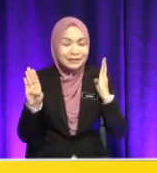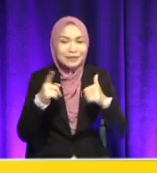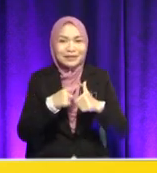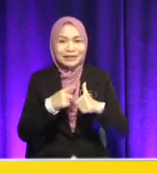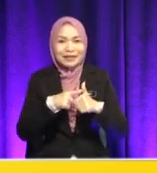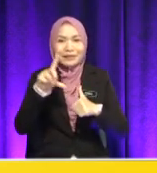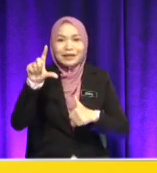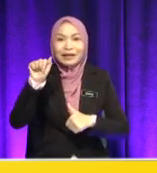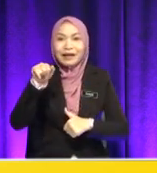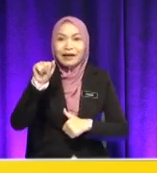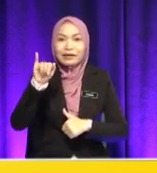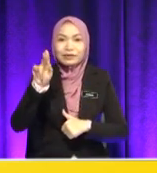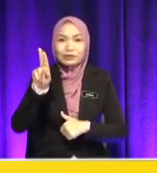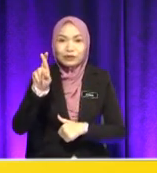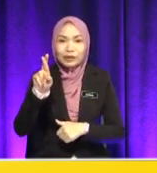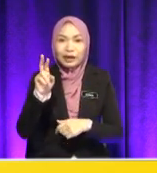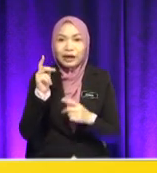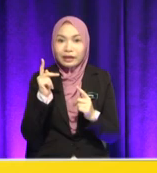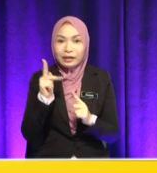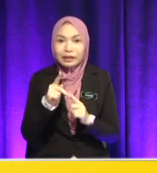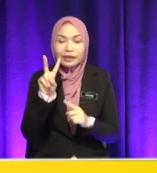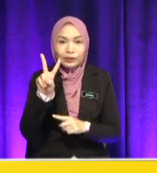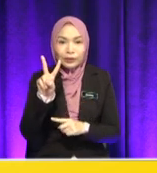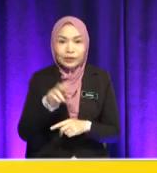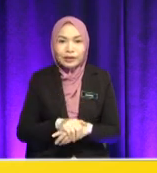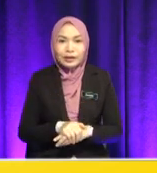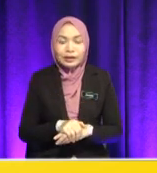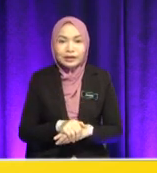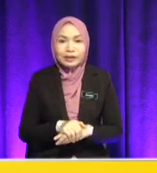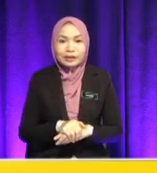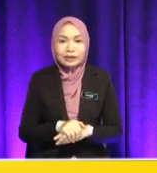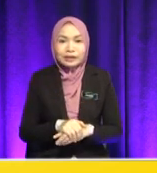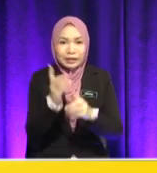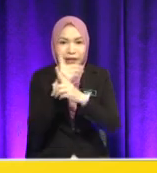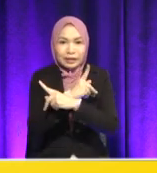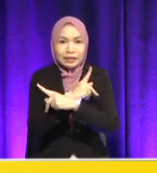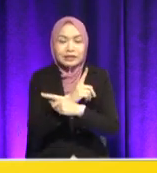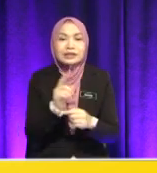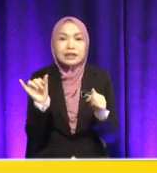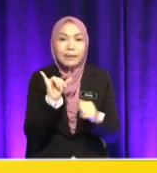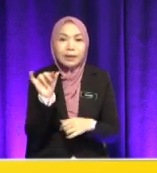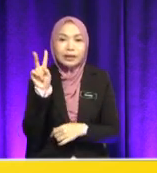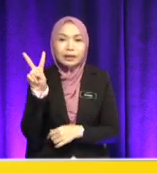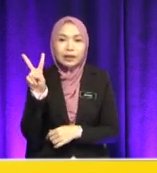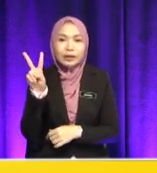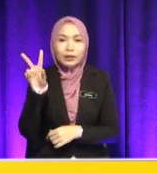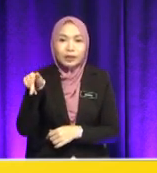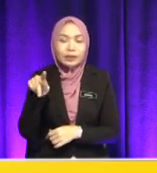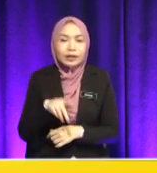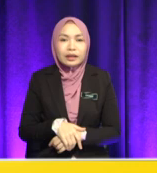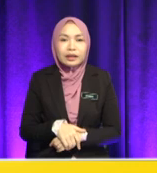4 darah dengan Negeri 1 akan sama dengan 2 P tapi tempat masing-masing dia oke